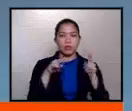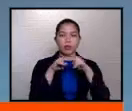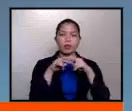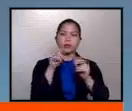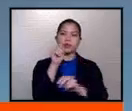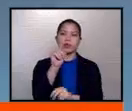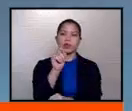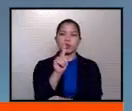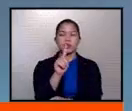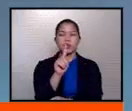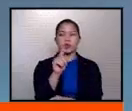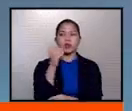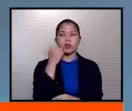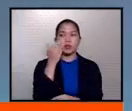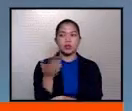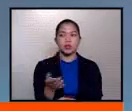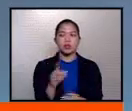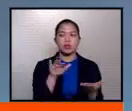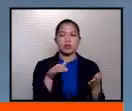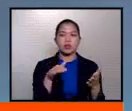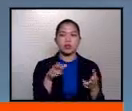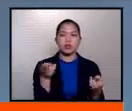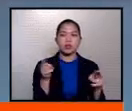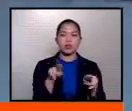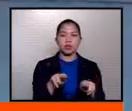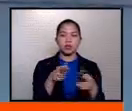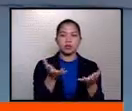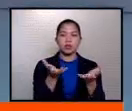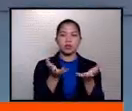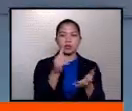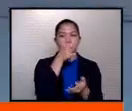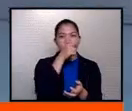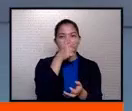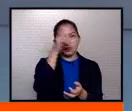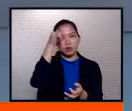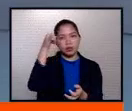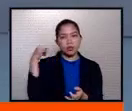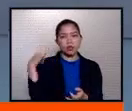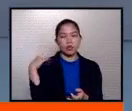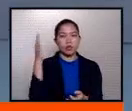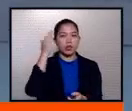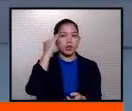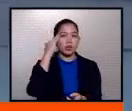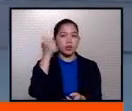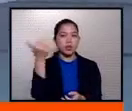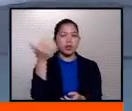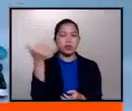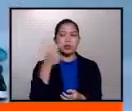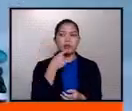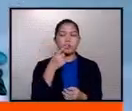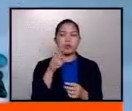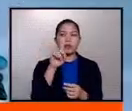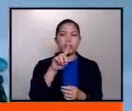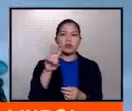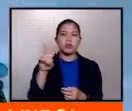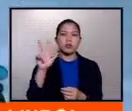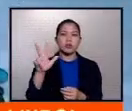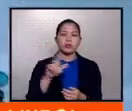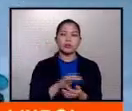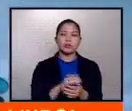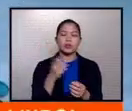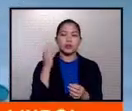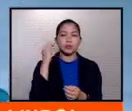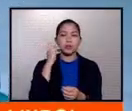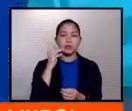Umakyat na sa 11 ang patay sa nangyaring lindol sa Luzon kahapon. Alamin ang iba pang detalye sa Balita 123.